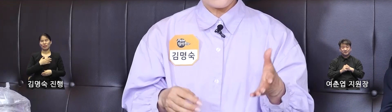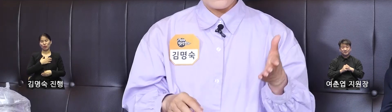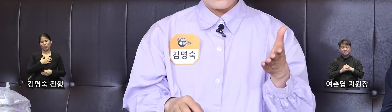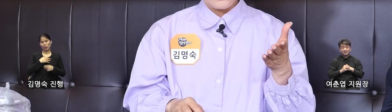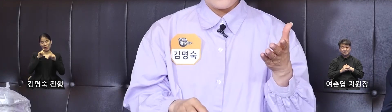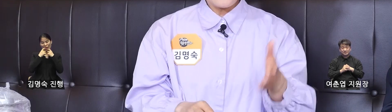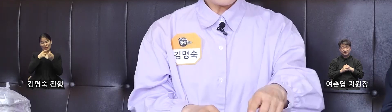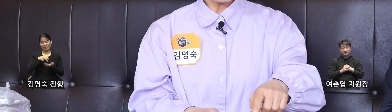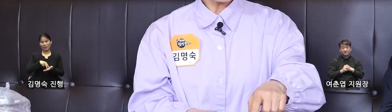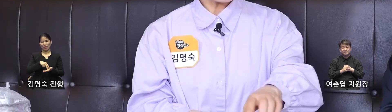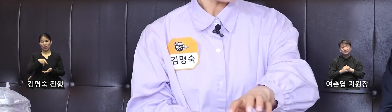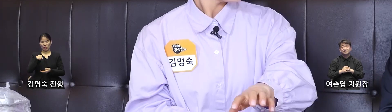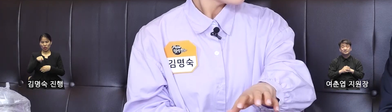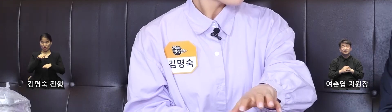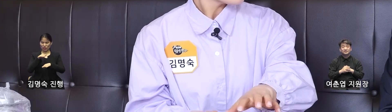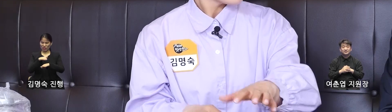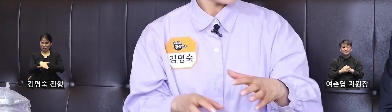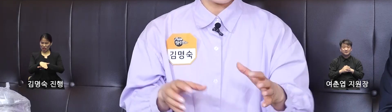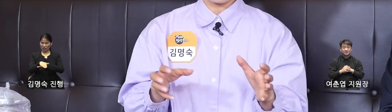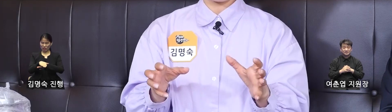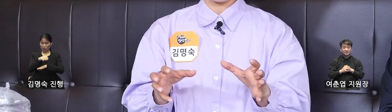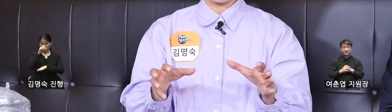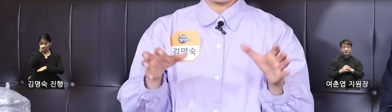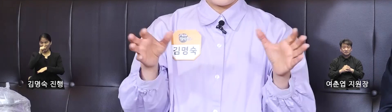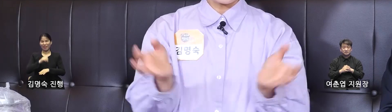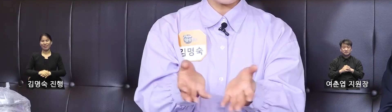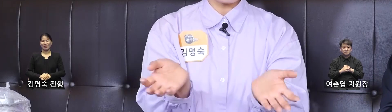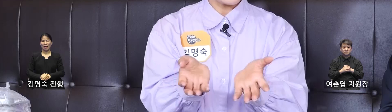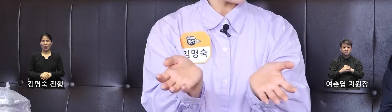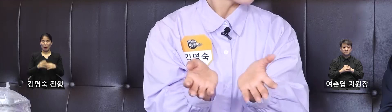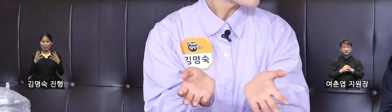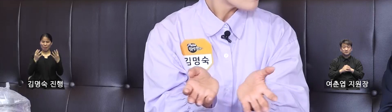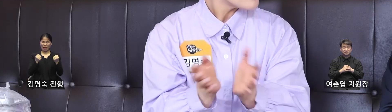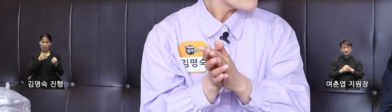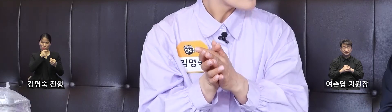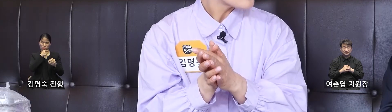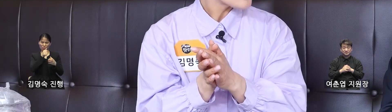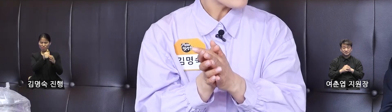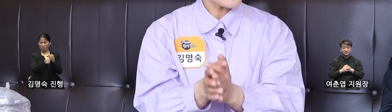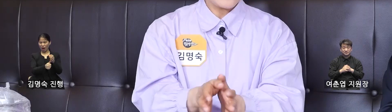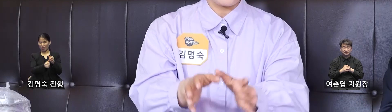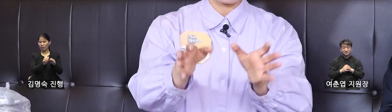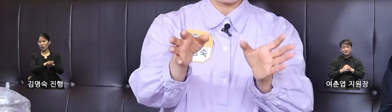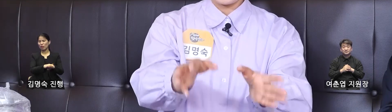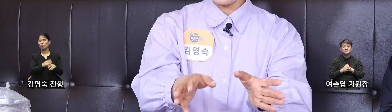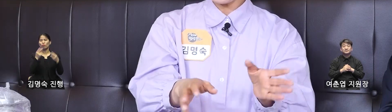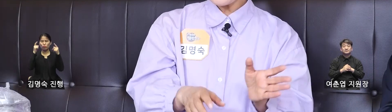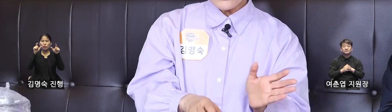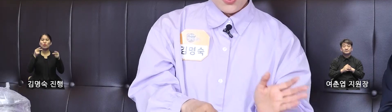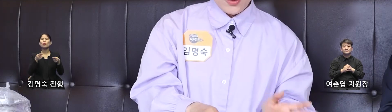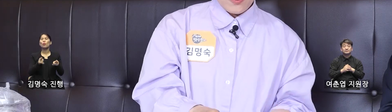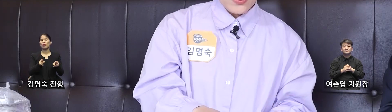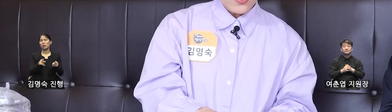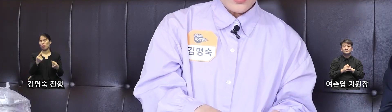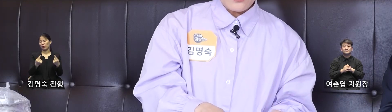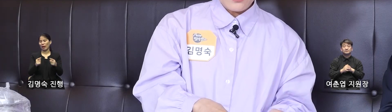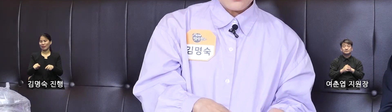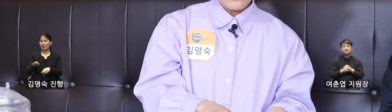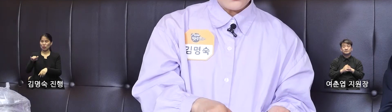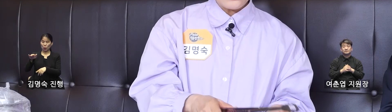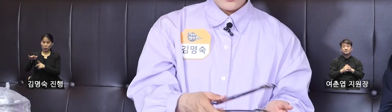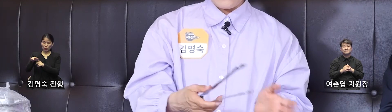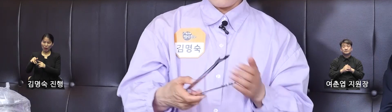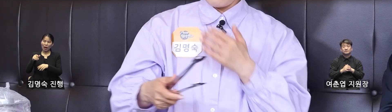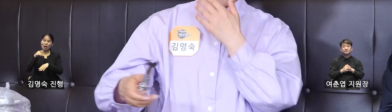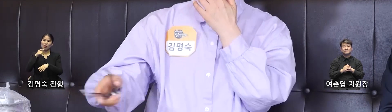개인적으로 이런 스타일이 좋거든요. 그러니까 이렇게 많이 물에 적셔 있는 불고기보다 요 정도의 불고기가